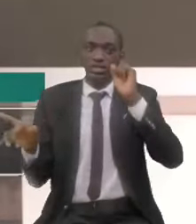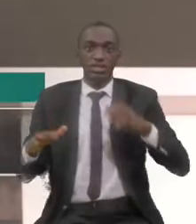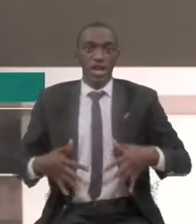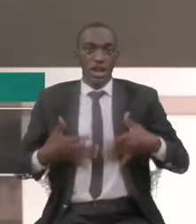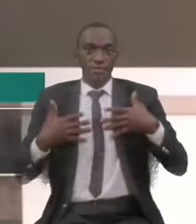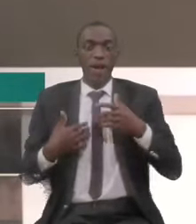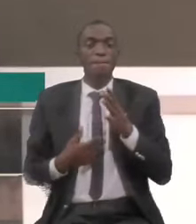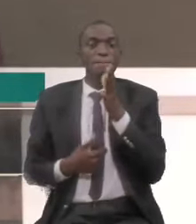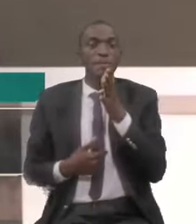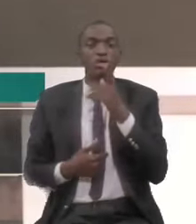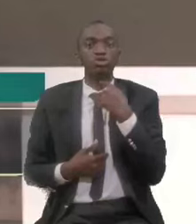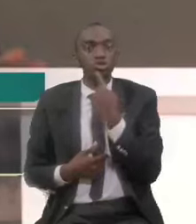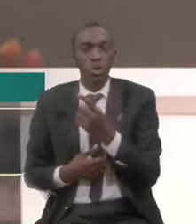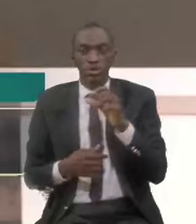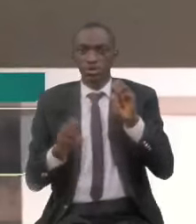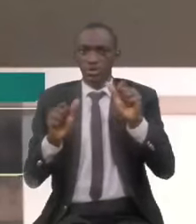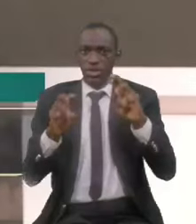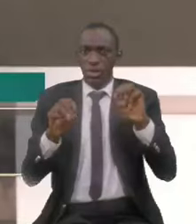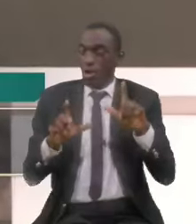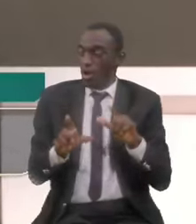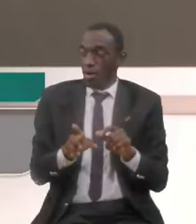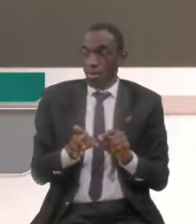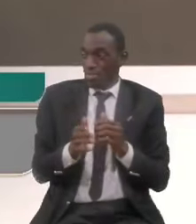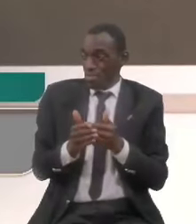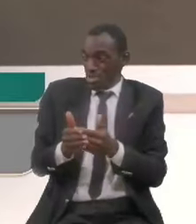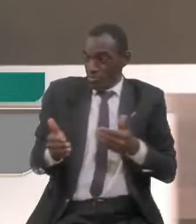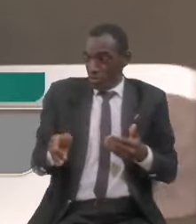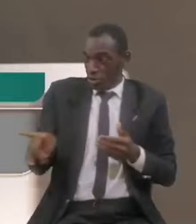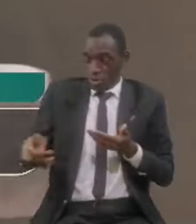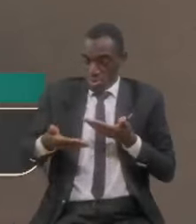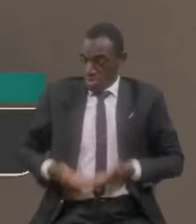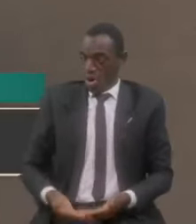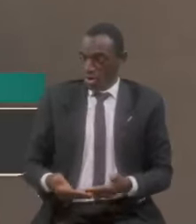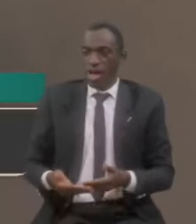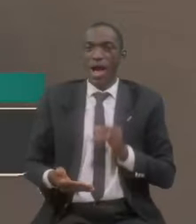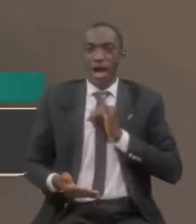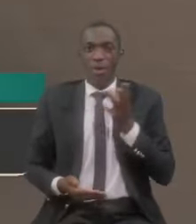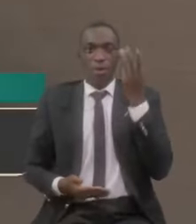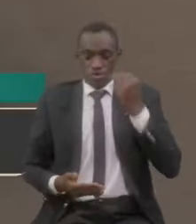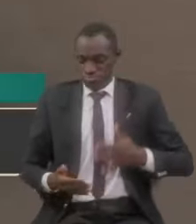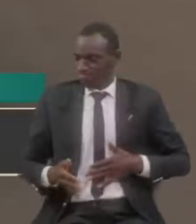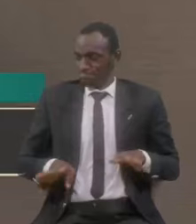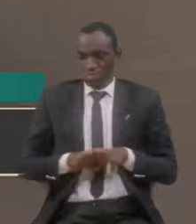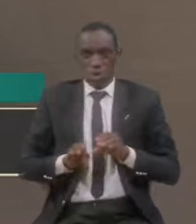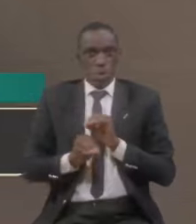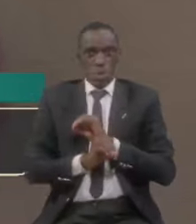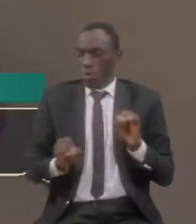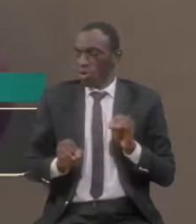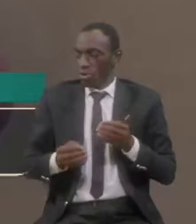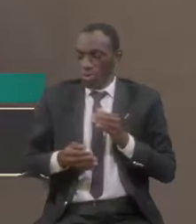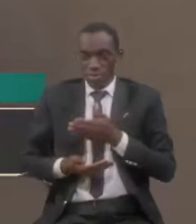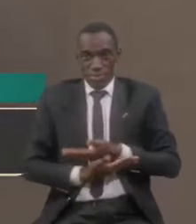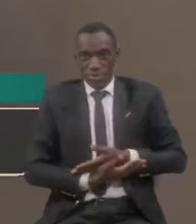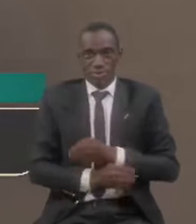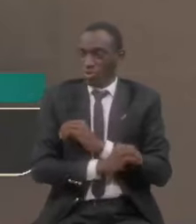naisses, j'étais stérile. Et maintenant, je suis allé à Dieu. J'ai dit, Dieu, donne-moi un